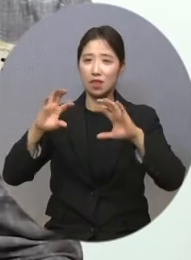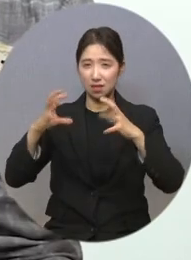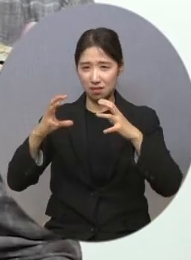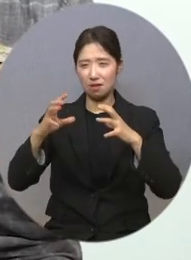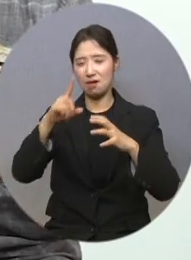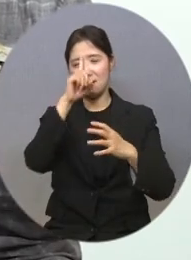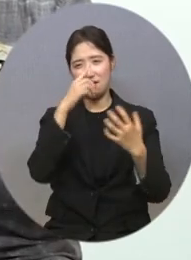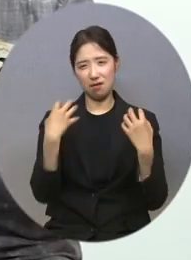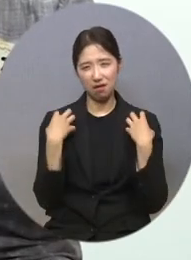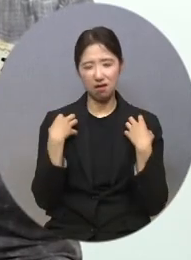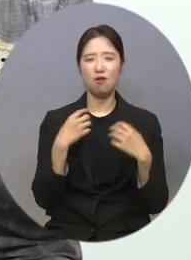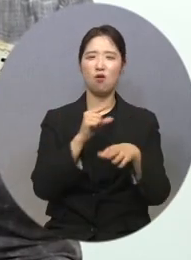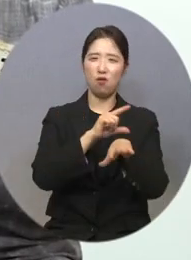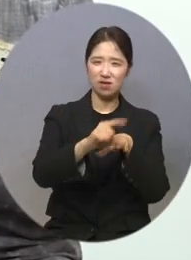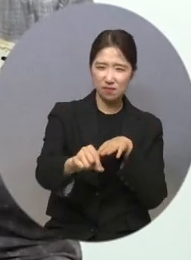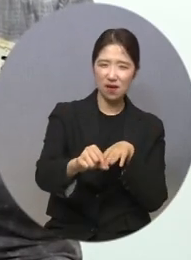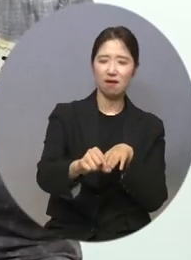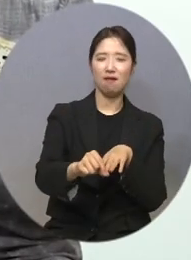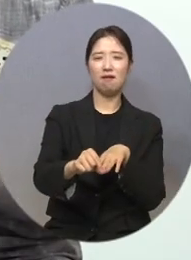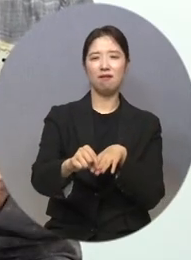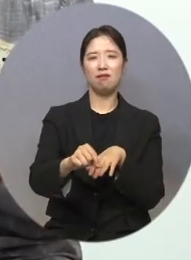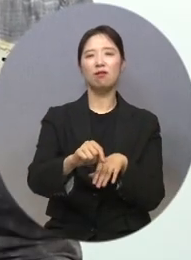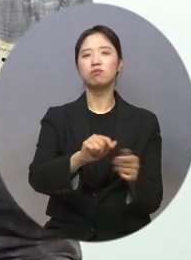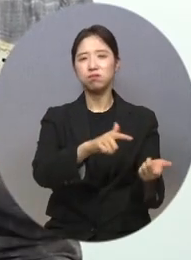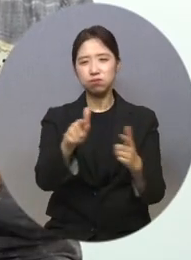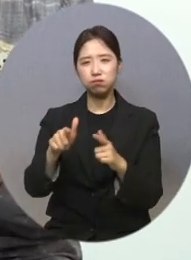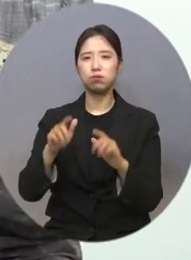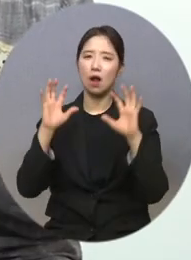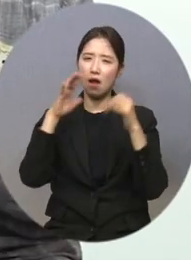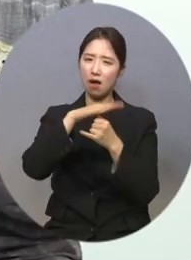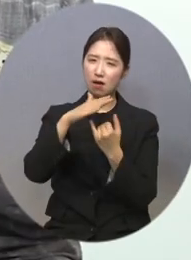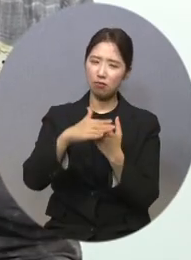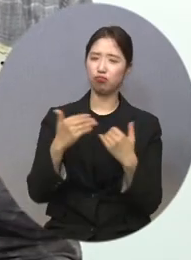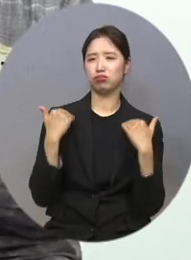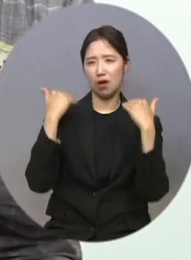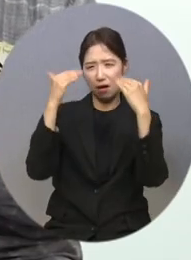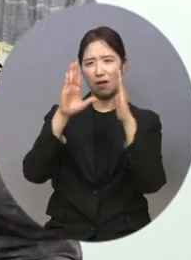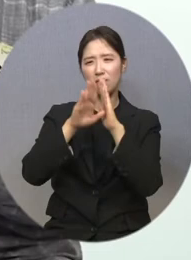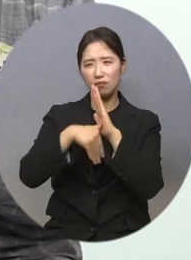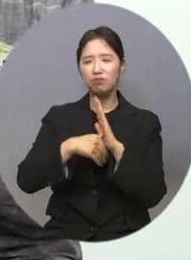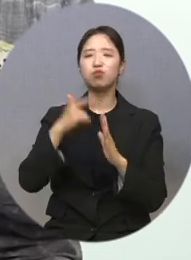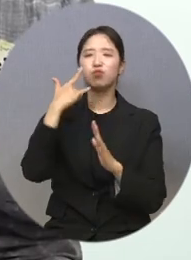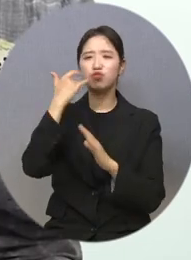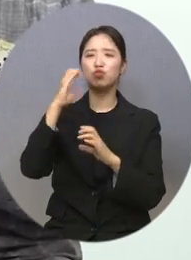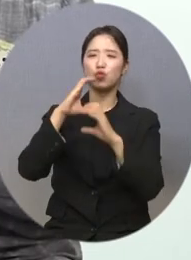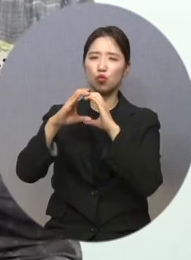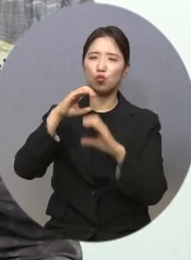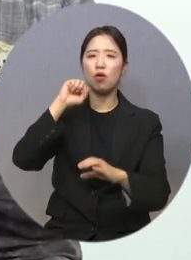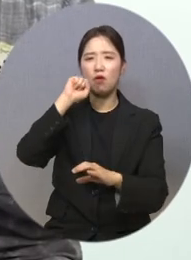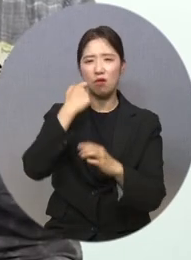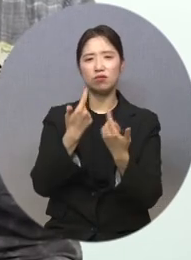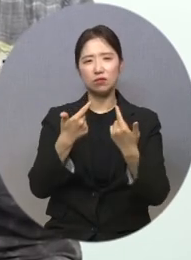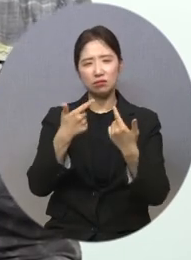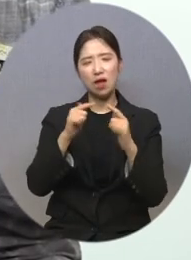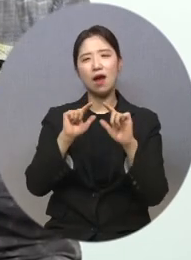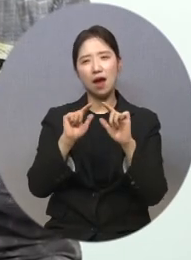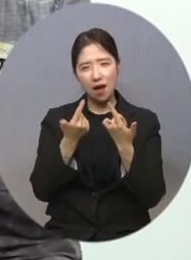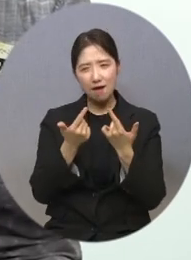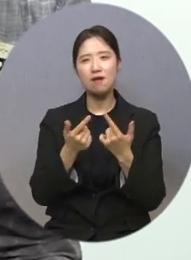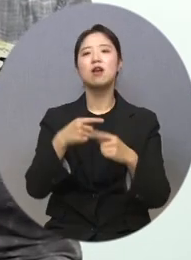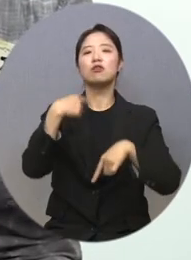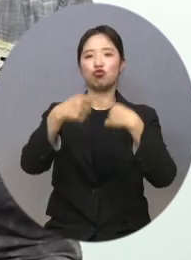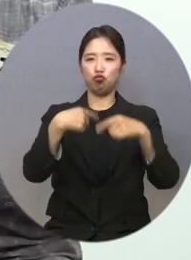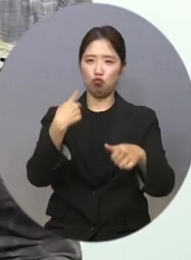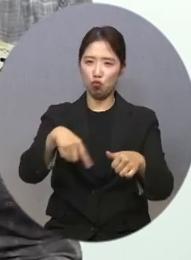뭐 지자체별로든 그래서 이렇게 아이들이 자라면서 부모님이랑의 소통에 좀 어렵지 않도록 수어 교육을